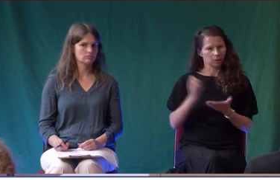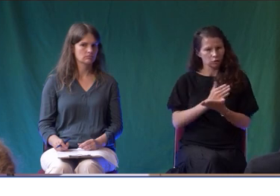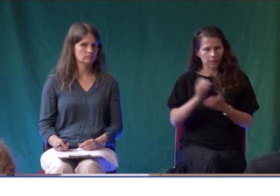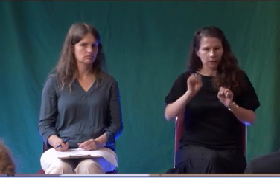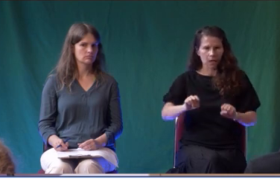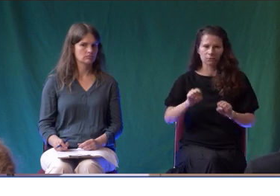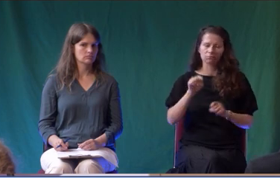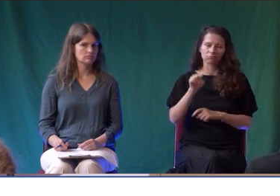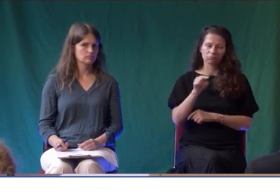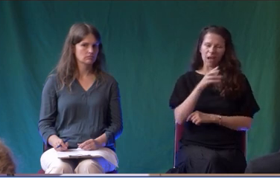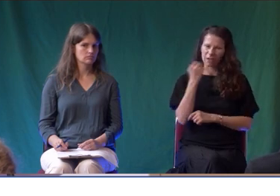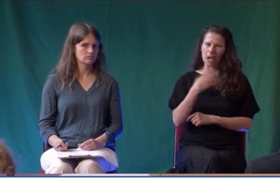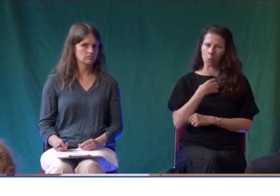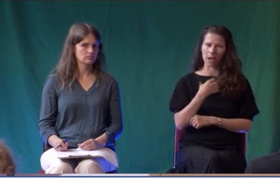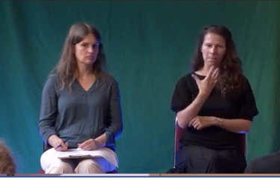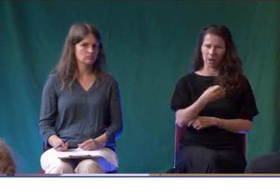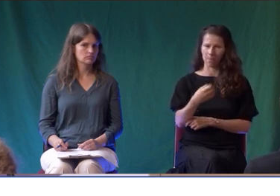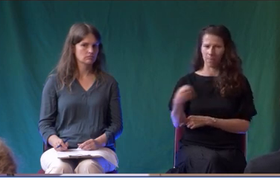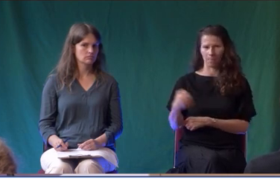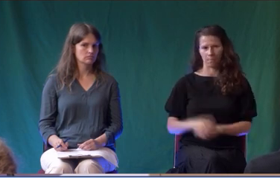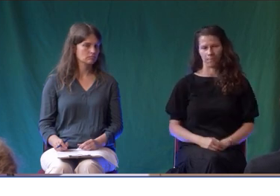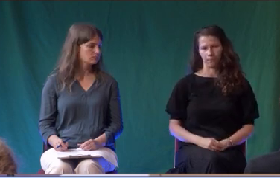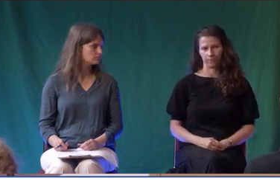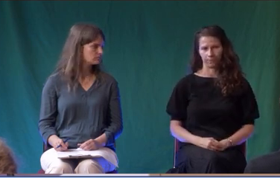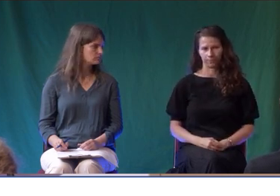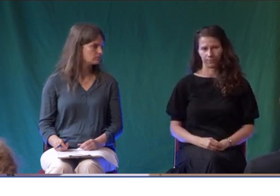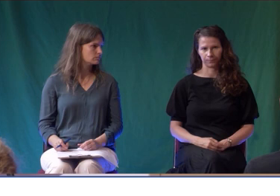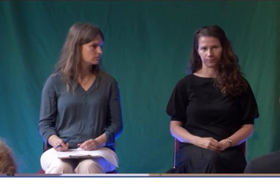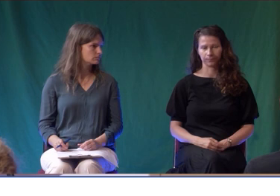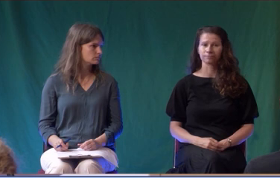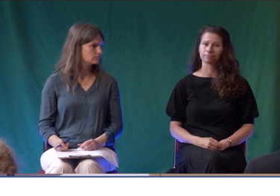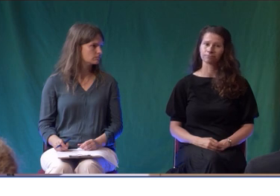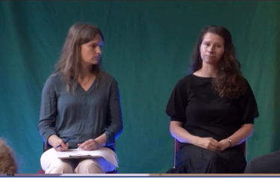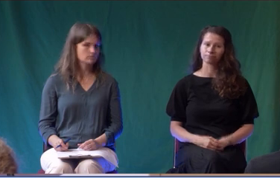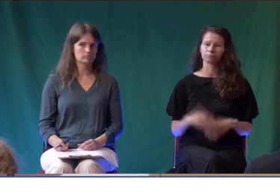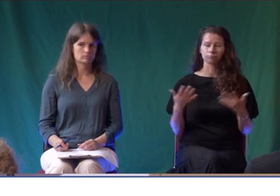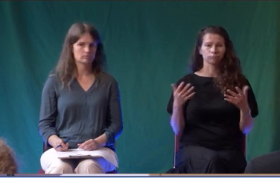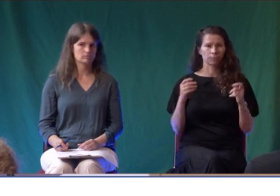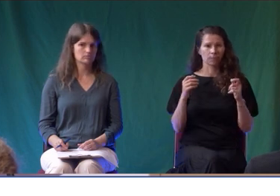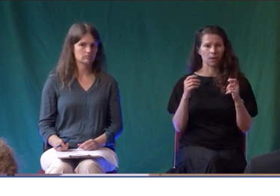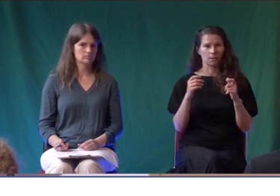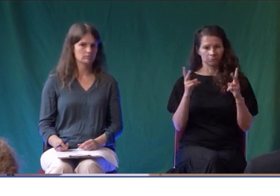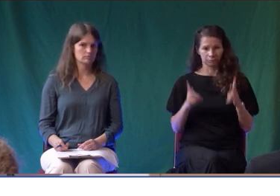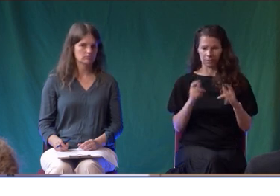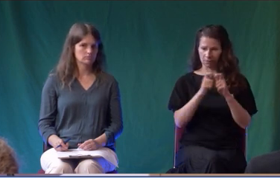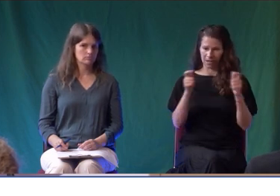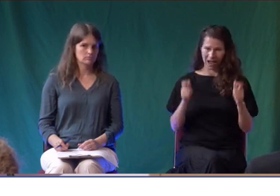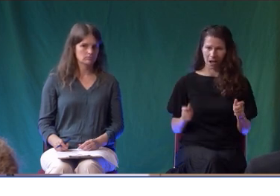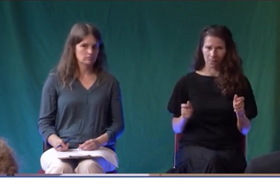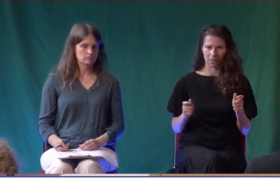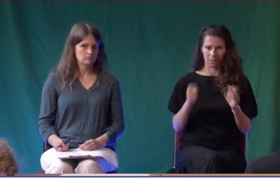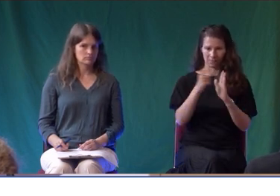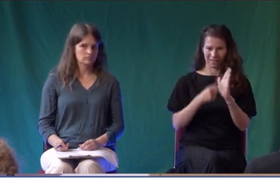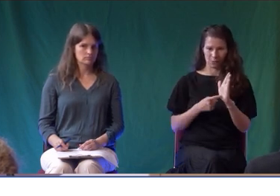Probleme sichtbar wurden es letztlich die Rahmenbedingungen waren die bestimmen ob